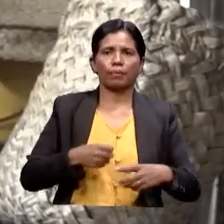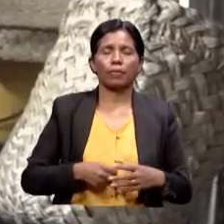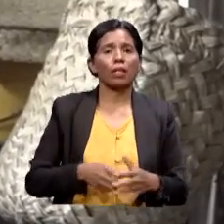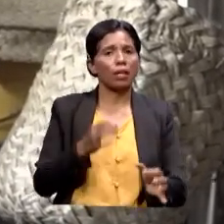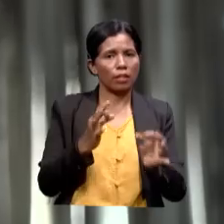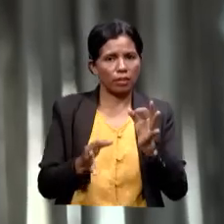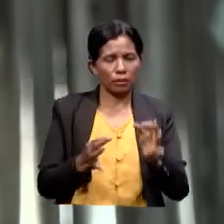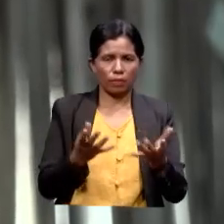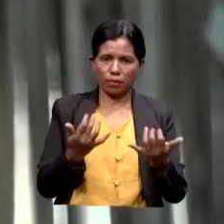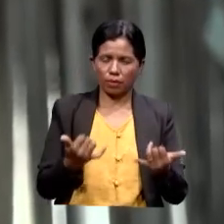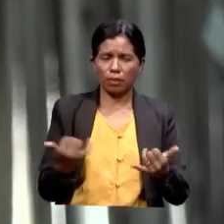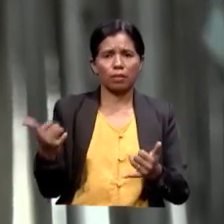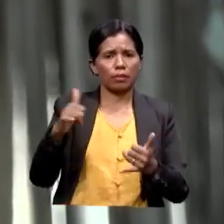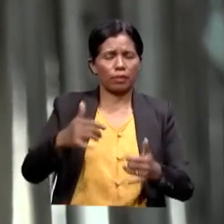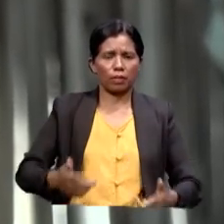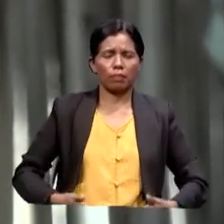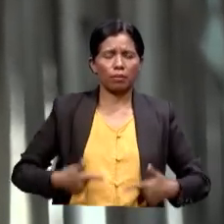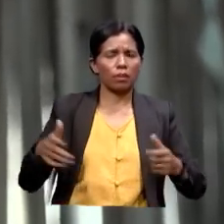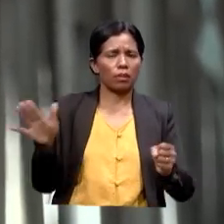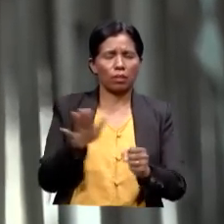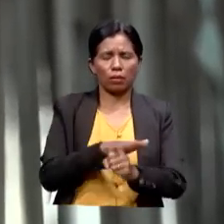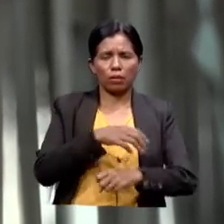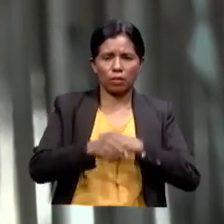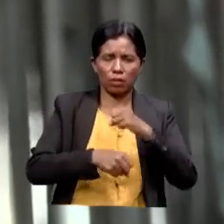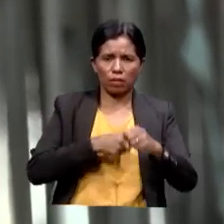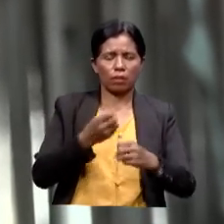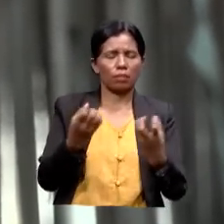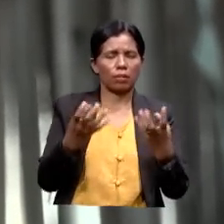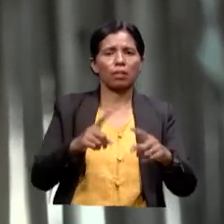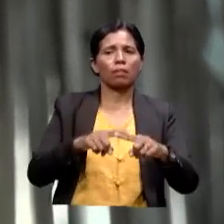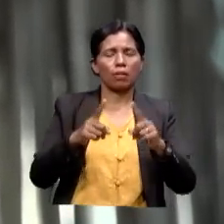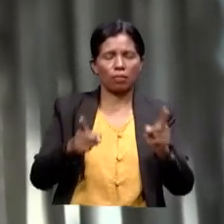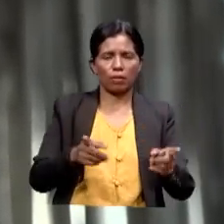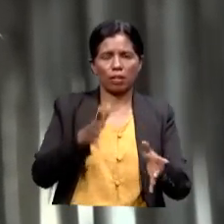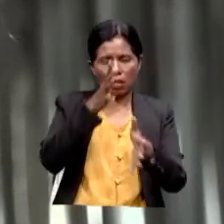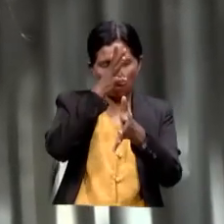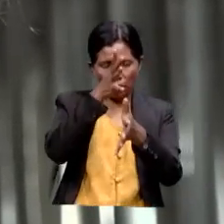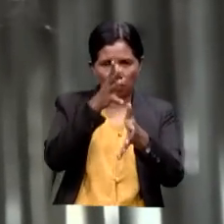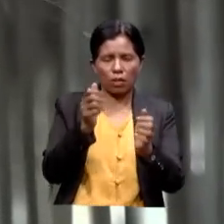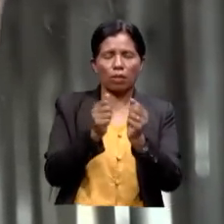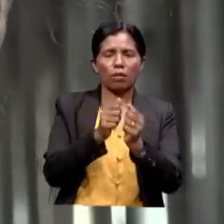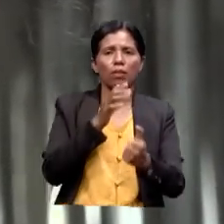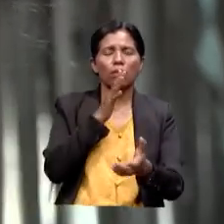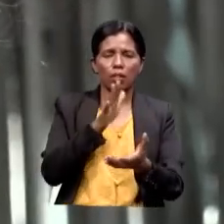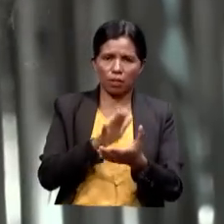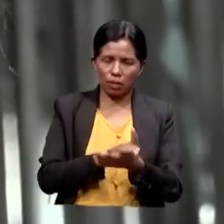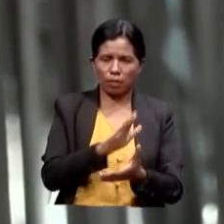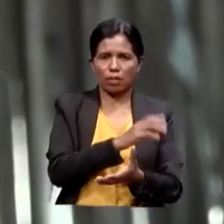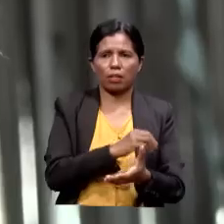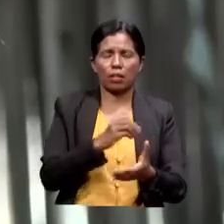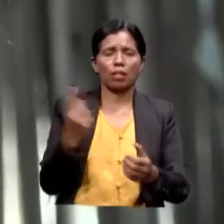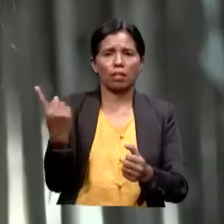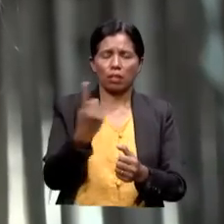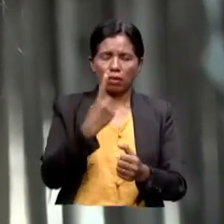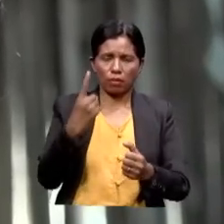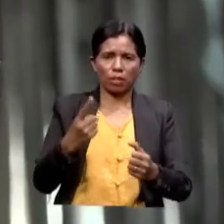Maski dadau ne, sirene Morris na kono ho susar oi oi. Mai be, avo Benjamin no ne kaben avo Berta, na fatin